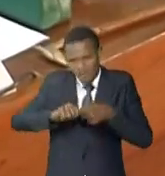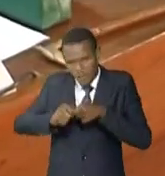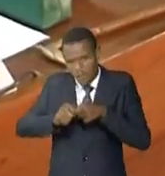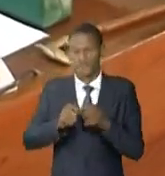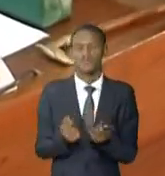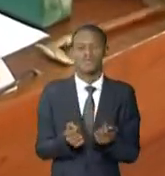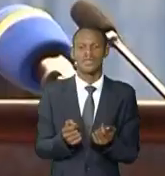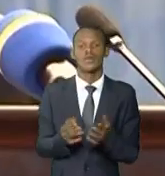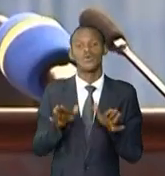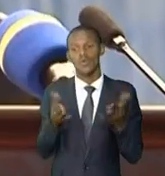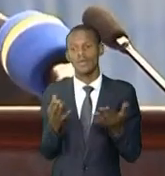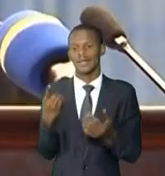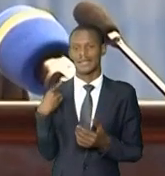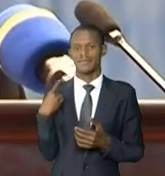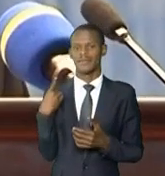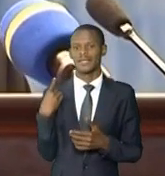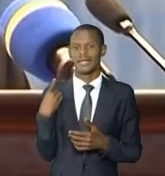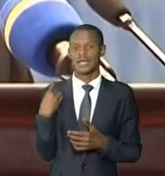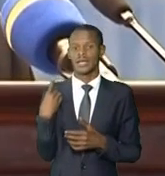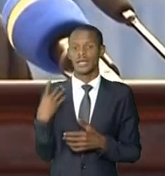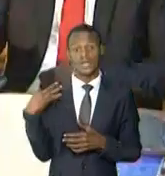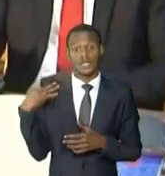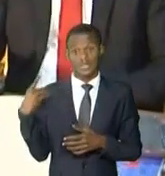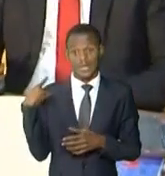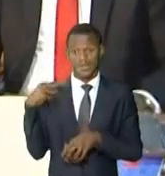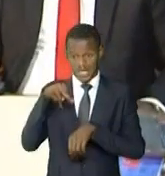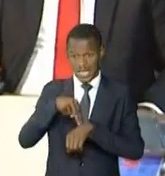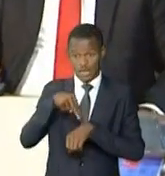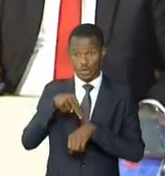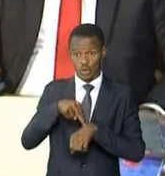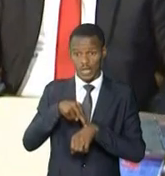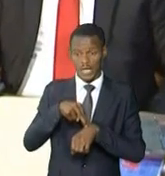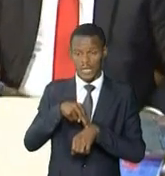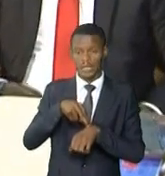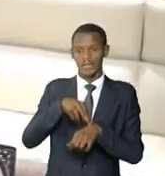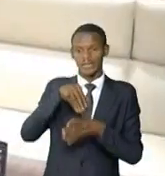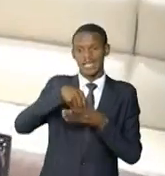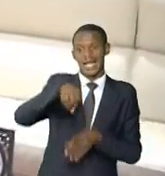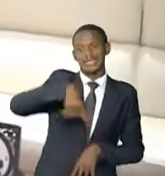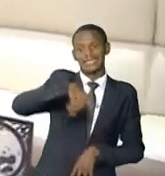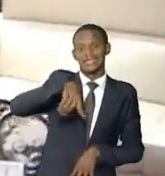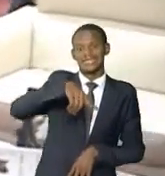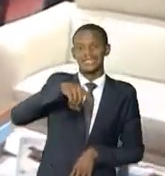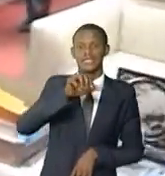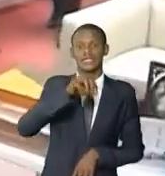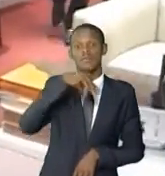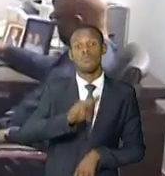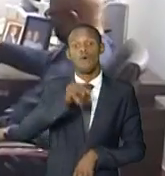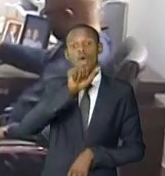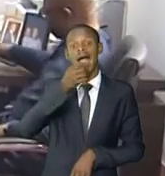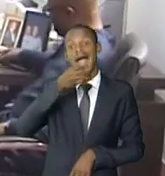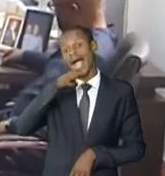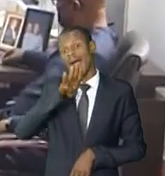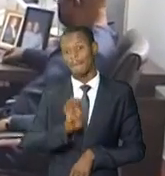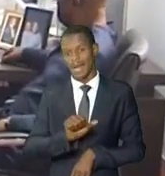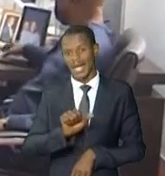circonscription électorale du Mouamba réfléchissent sur le moyen adéquat en vue de pallier à cette situation. Godard Motemona, président du caucus